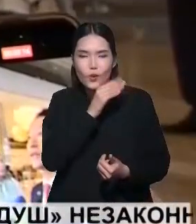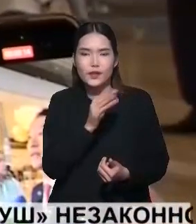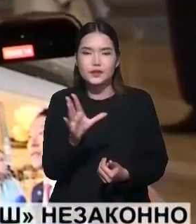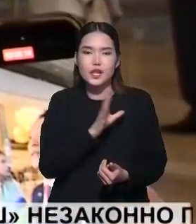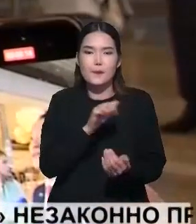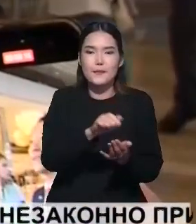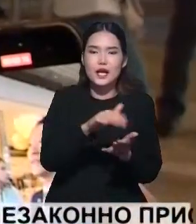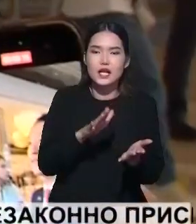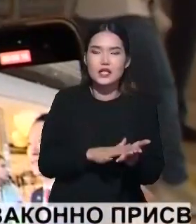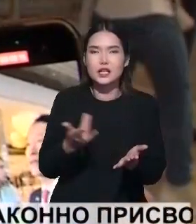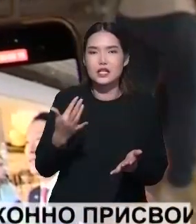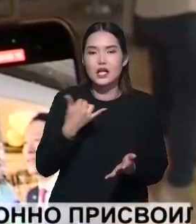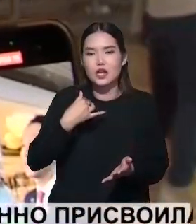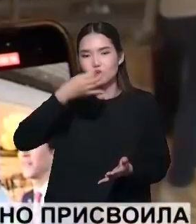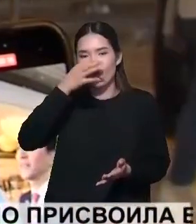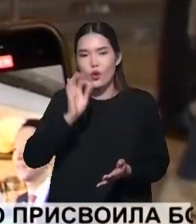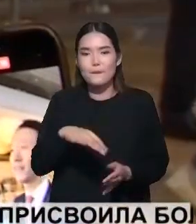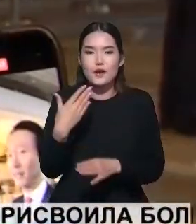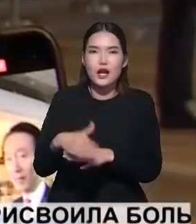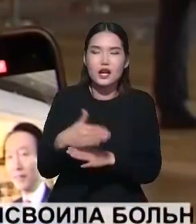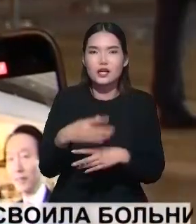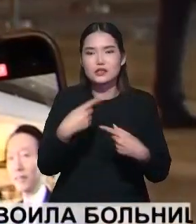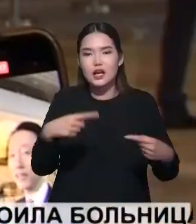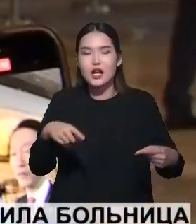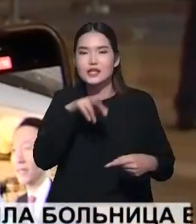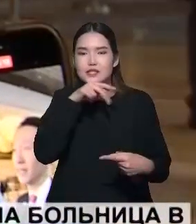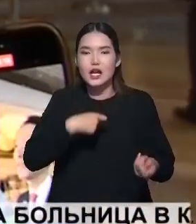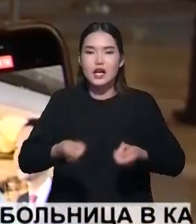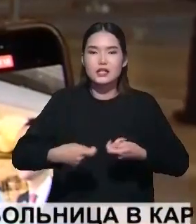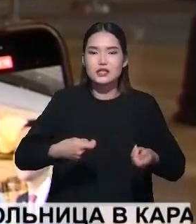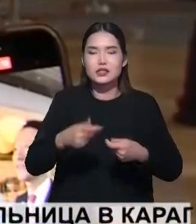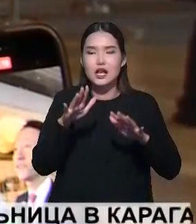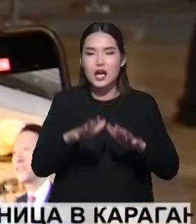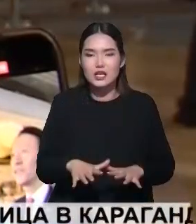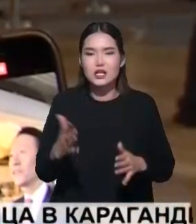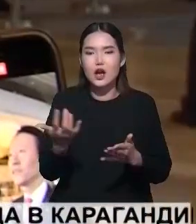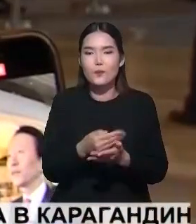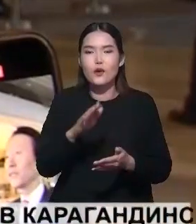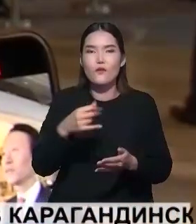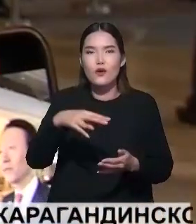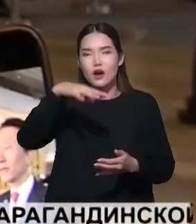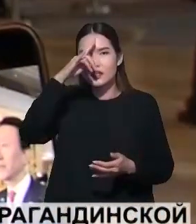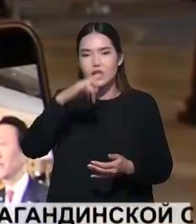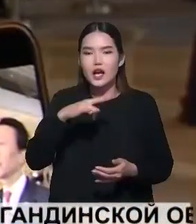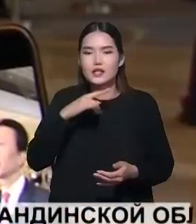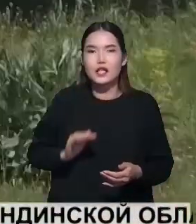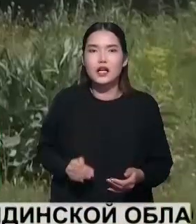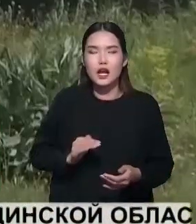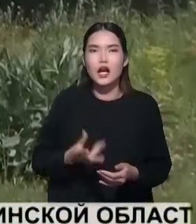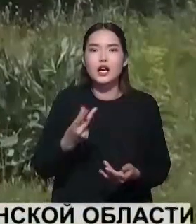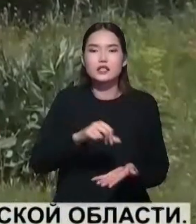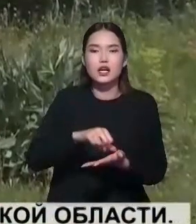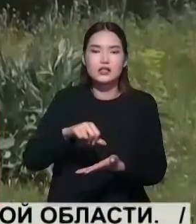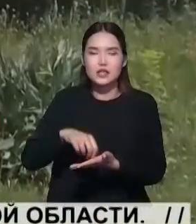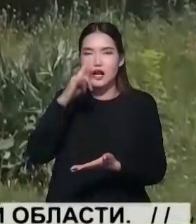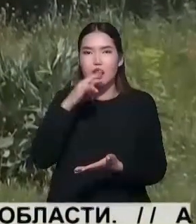ставки на основе нашего опыта в кредитовании МСБ на корейском рынке. Также мы будем служить мостом для корейских компаний, выходящих на рынок Казахстана. В